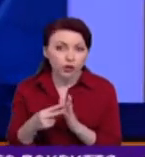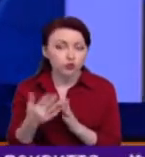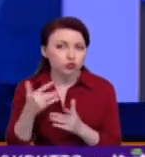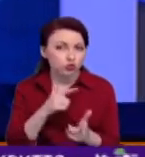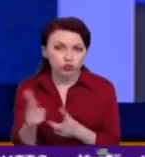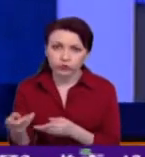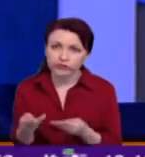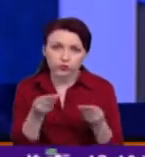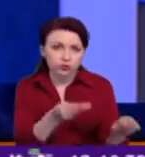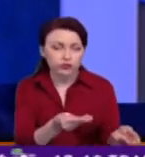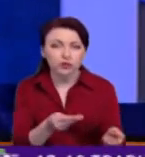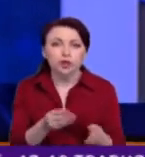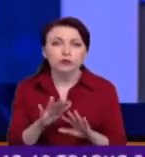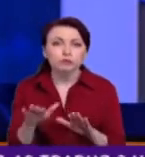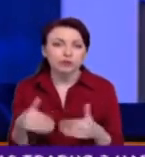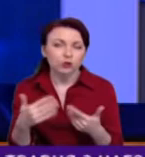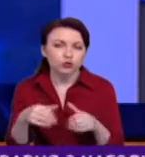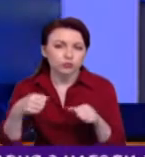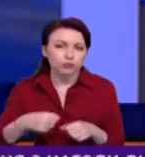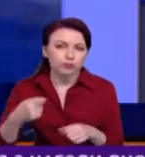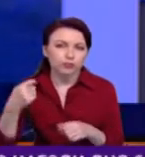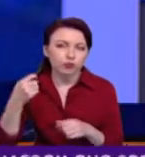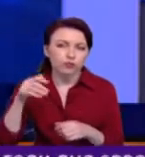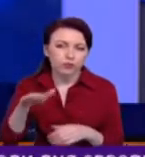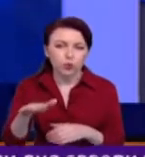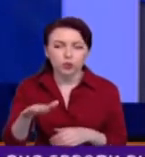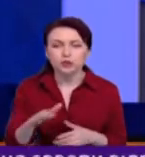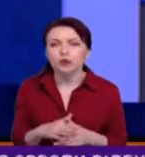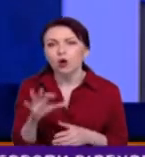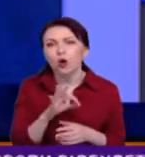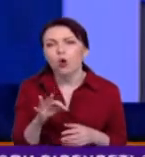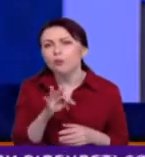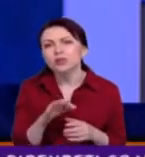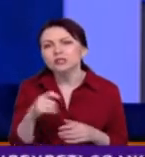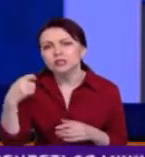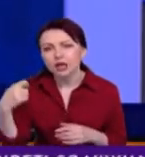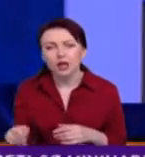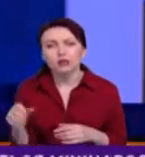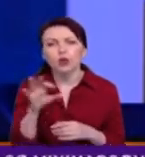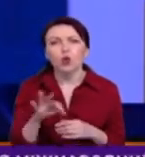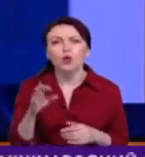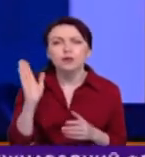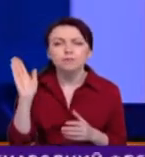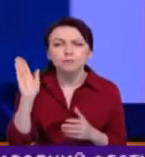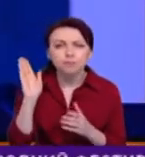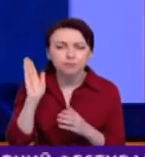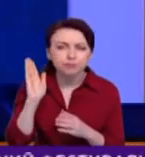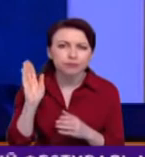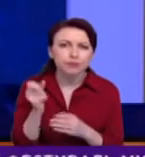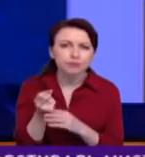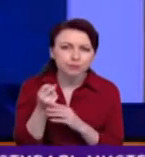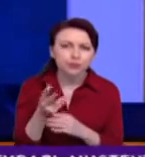себе в посаду. Повноважень. Повноважень. Там і про президента, і про процедури імпічменту, і про скасування